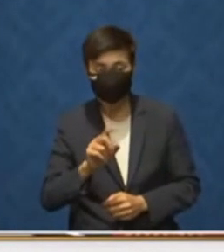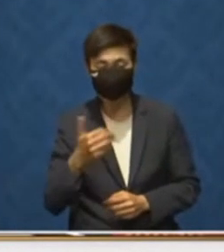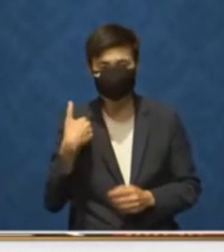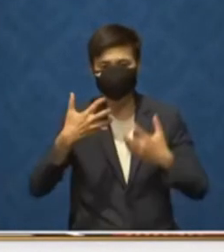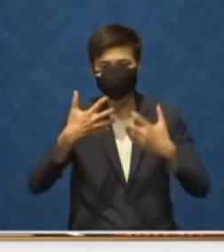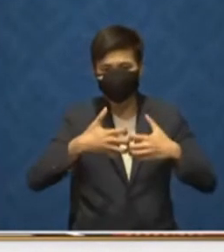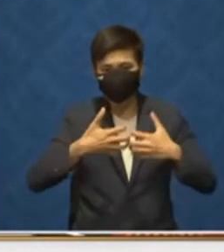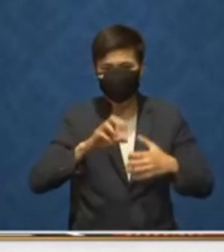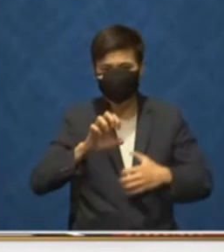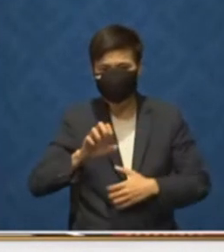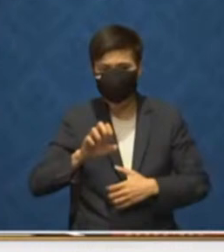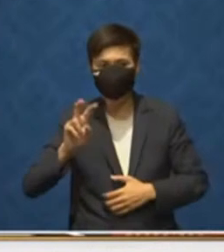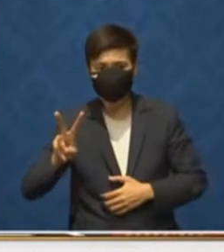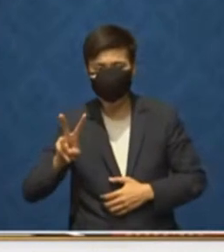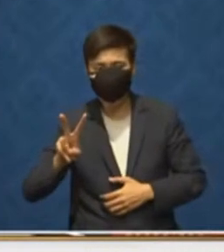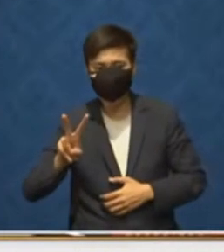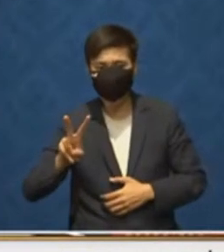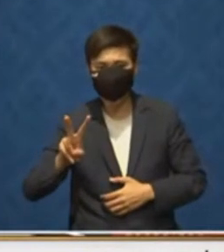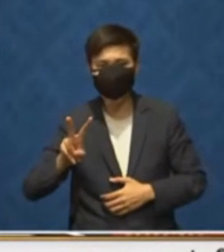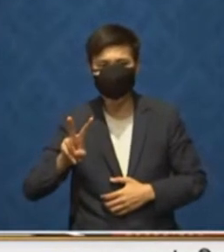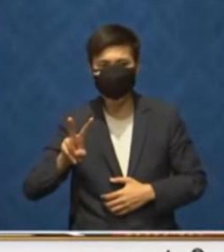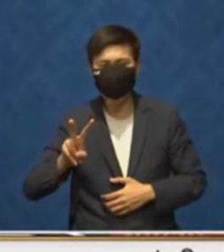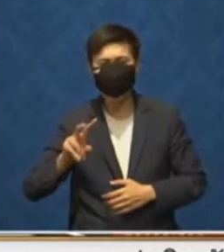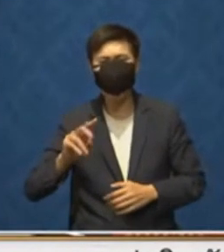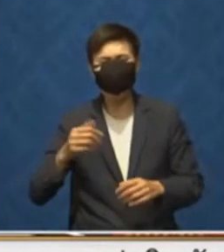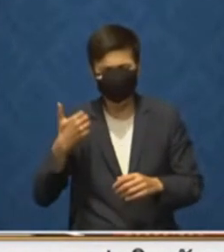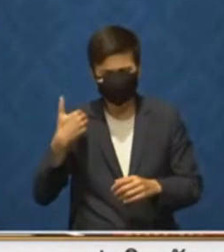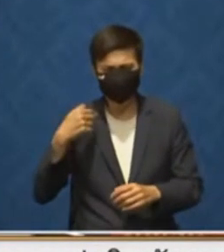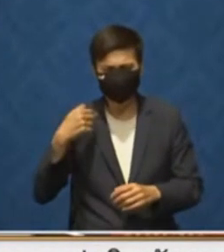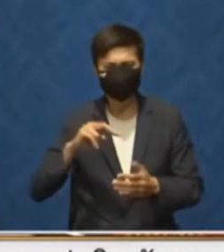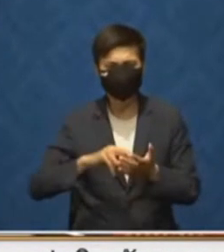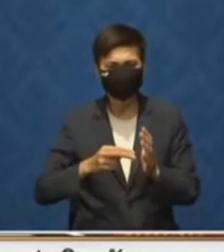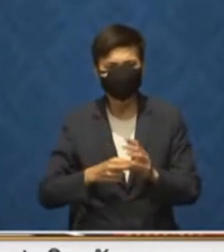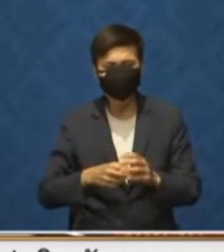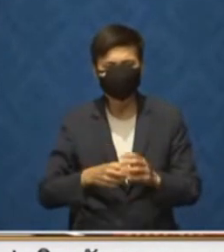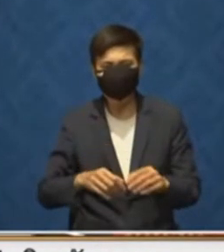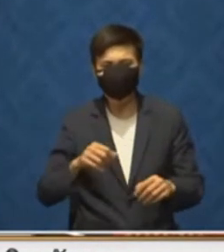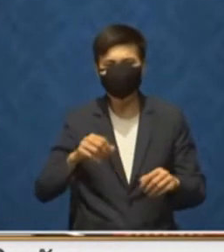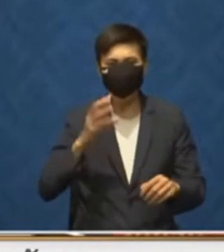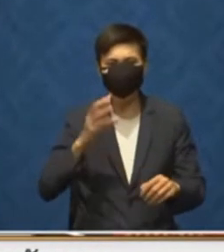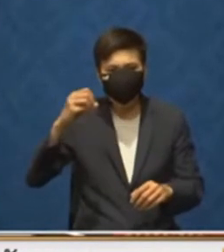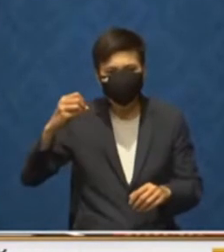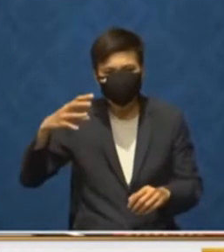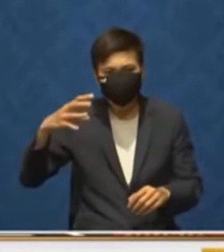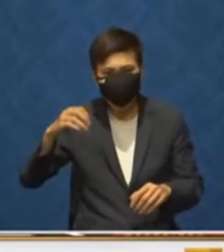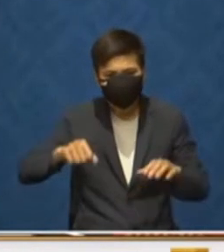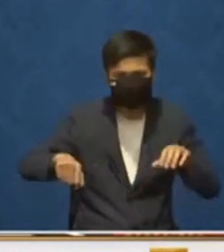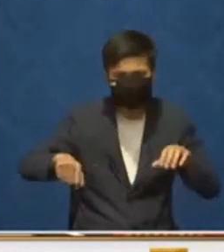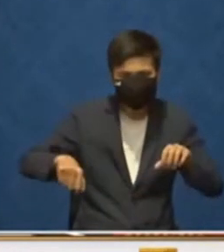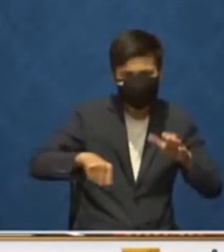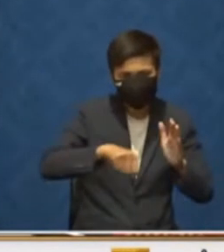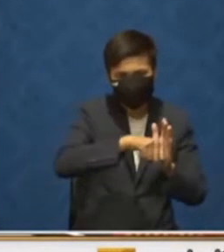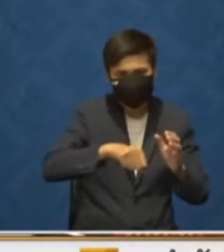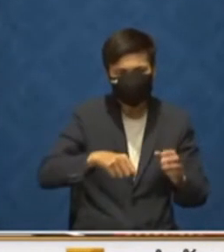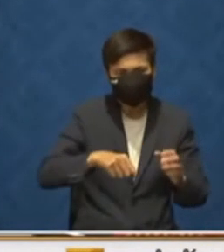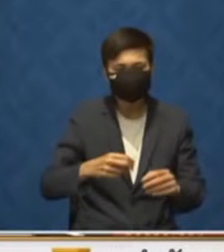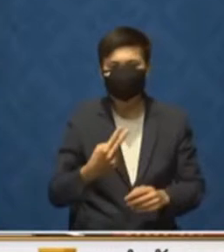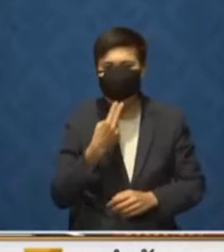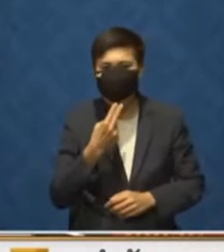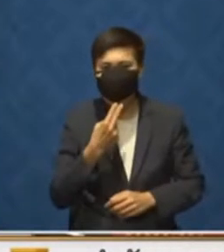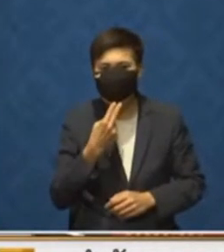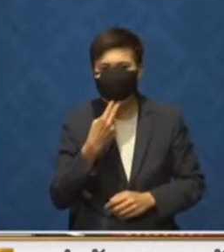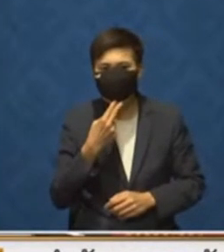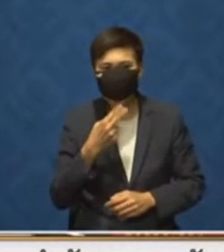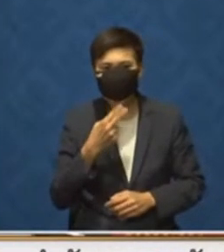เพลงPointหรือว่าสิ่งที่ยังทำให้มีปัญหาอยู่คืออะไรบ้างชาร์จนานใช่ไหมมันต้องทำเรื่องผ่อนตั้มชาร์จจริงทำยังไงให้